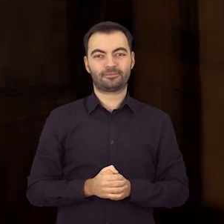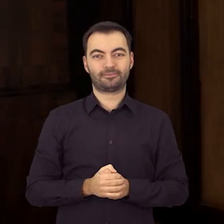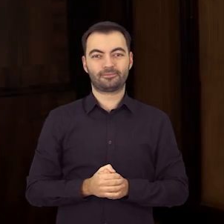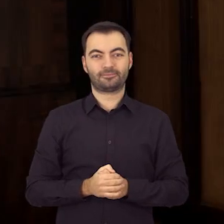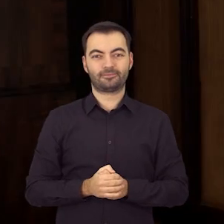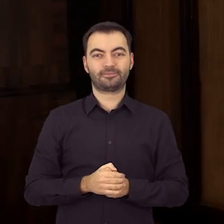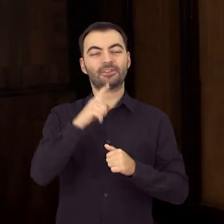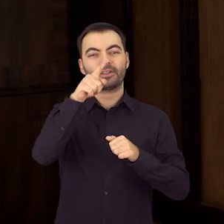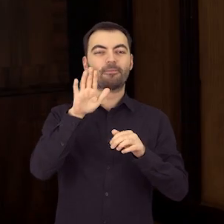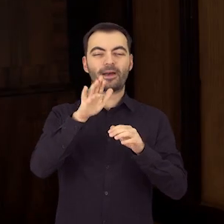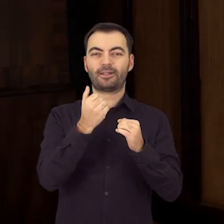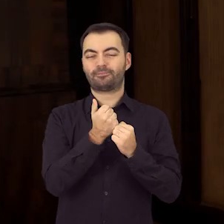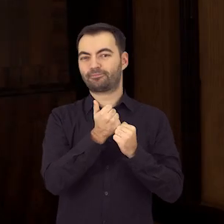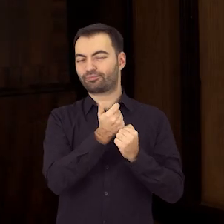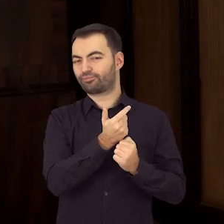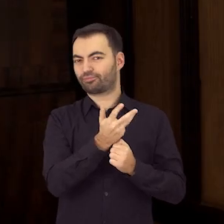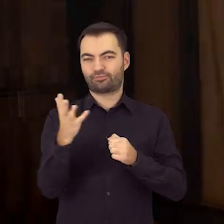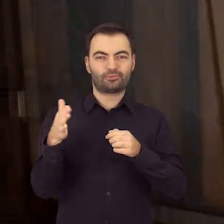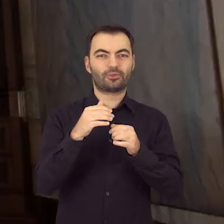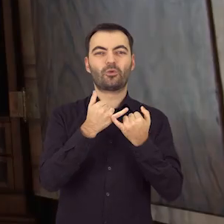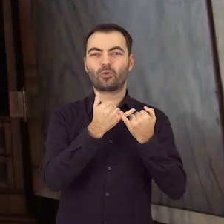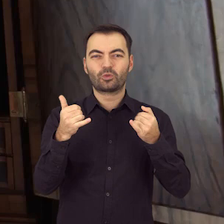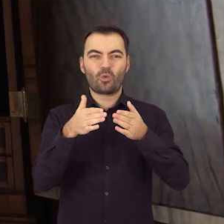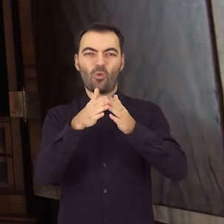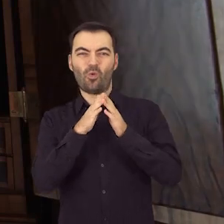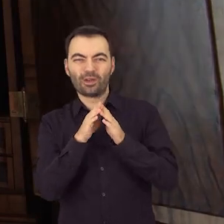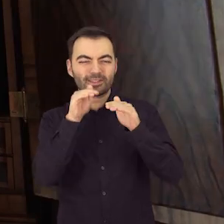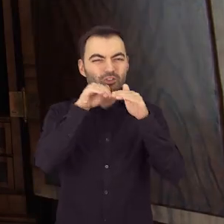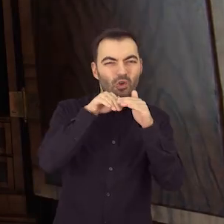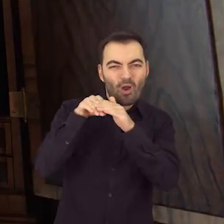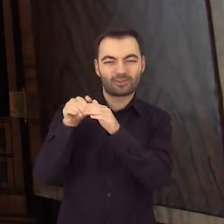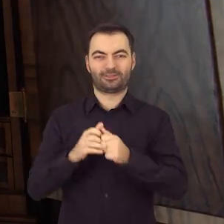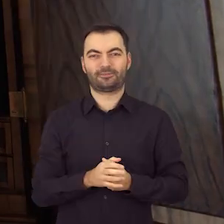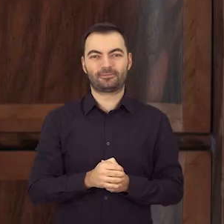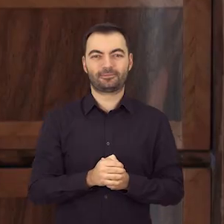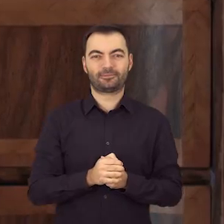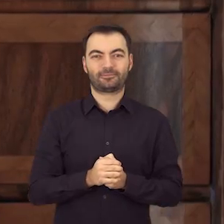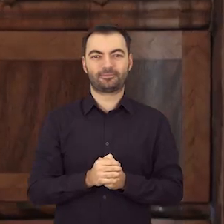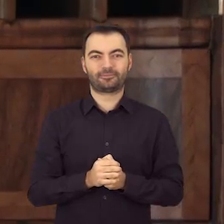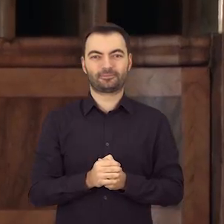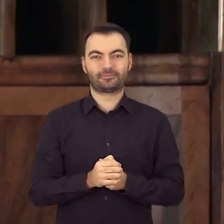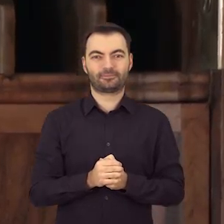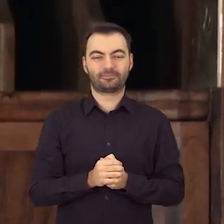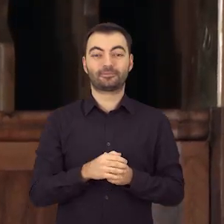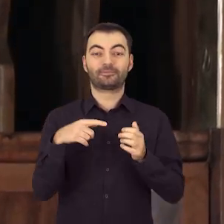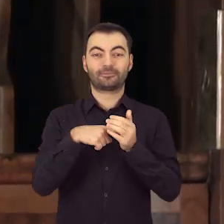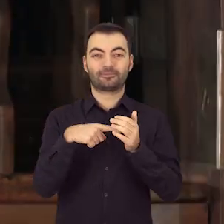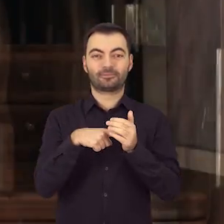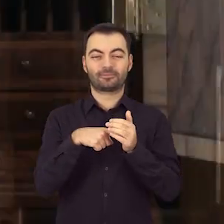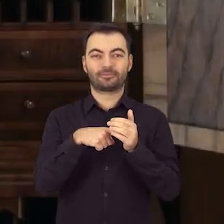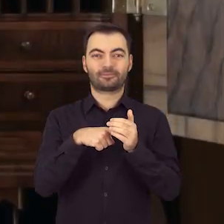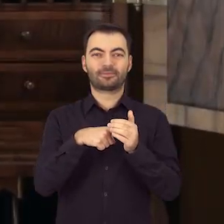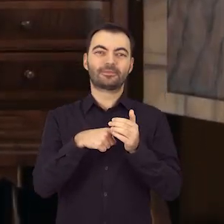nadstawa, kryjąca w sobie różnego rodzaju schowki i przegródki, która w